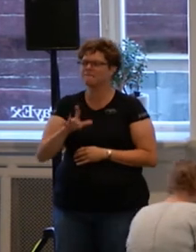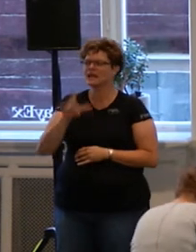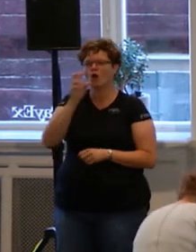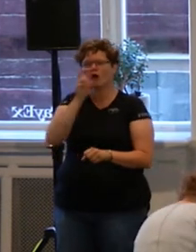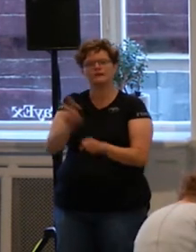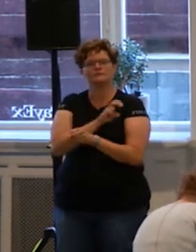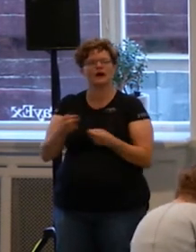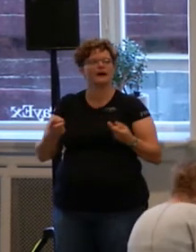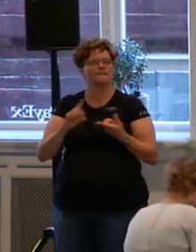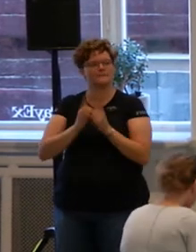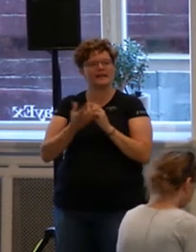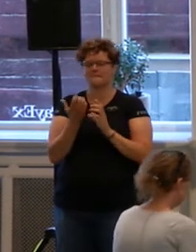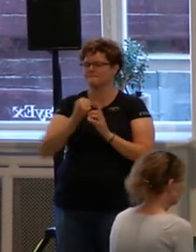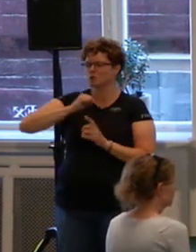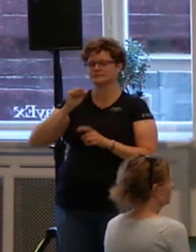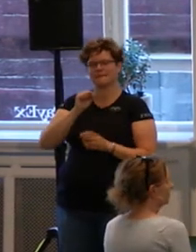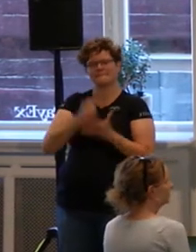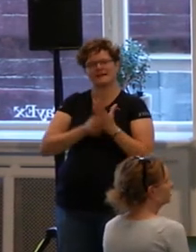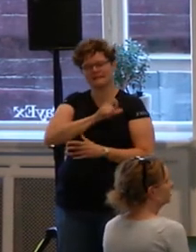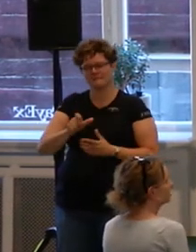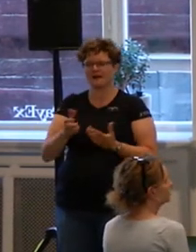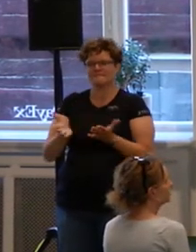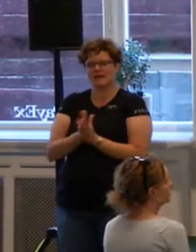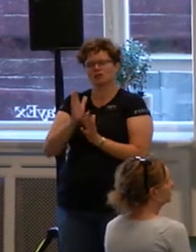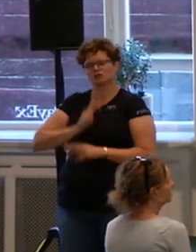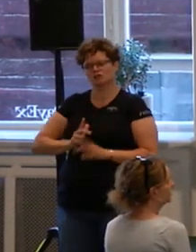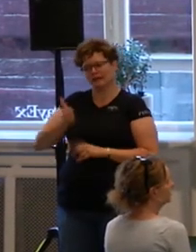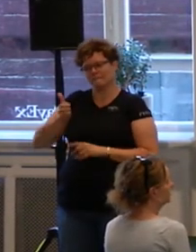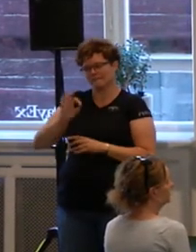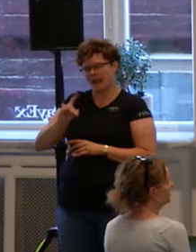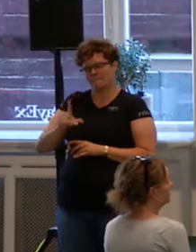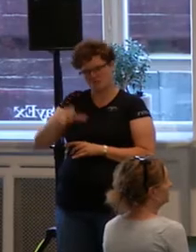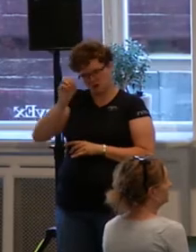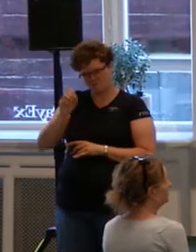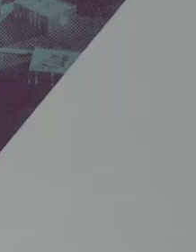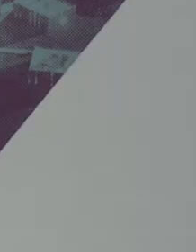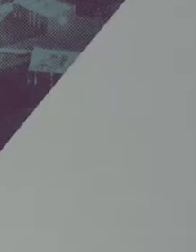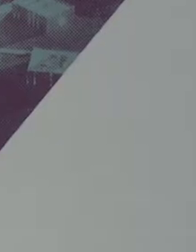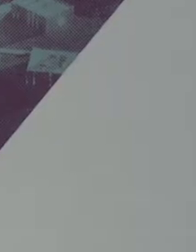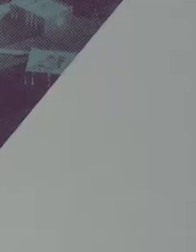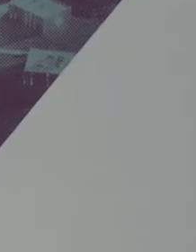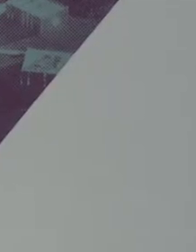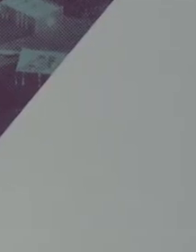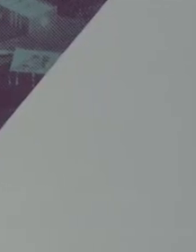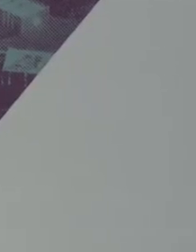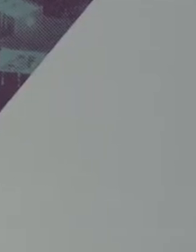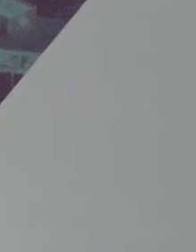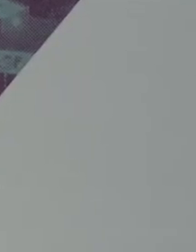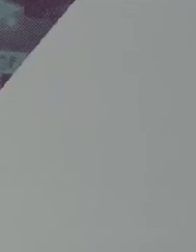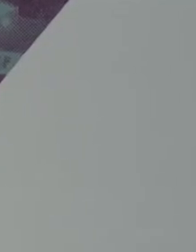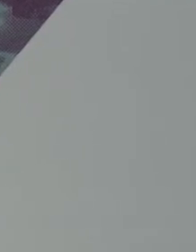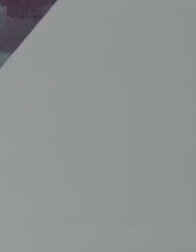Miljöinspektörer blir brottsbekämpare tillsammans för ett tryggare Malmö. Det är titeln. Och det rymmer mycket mer